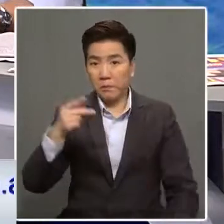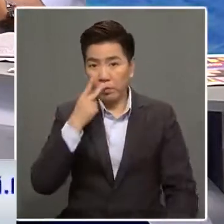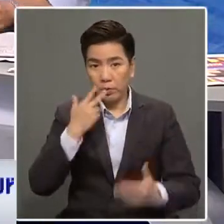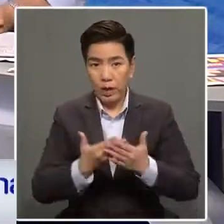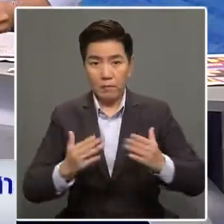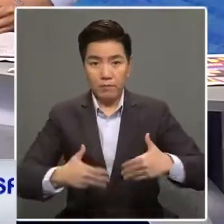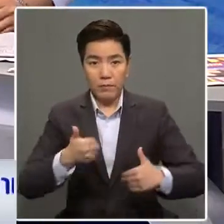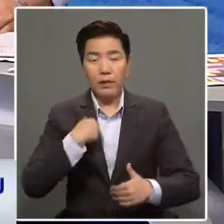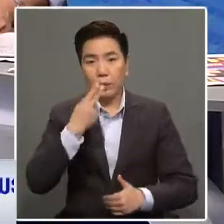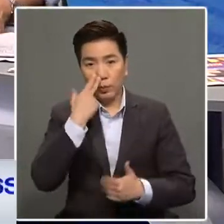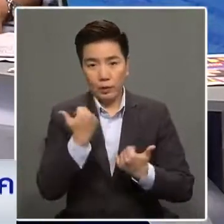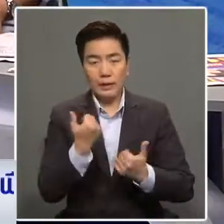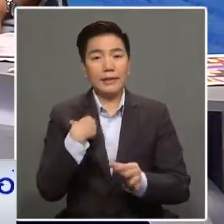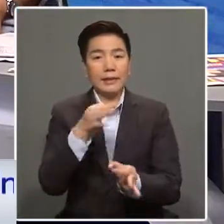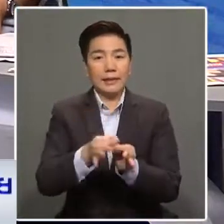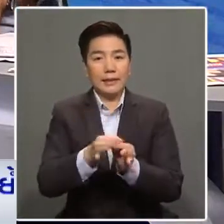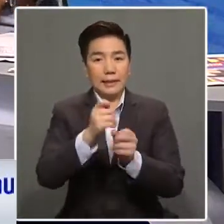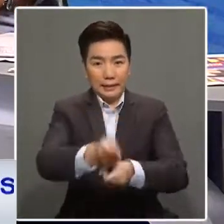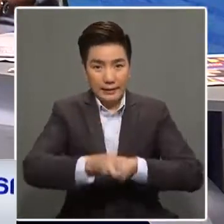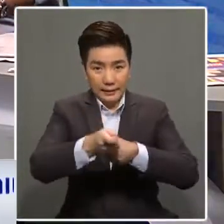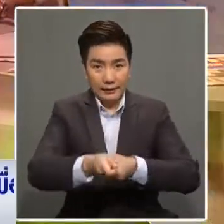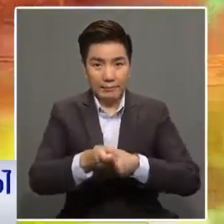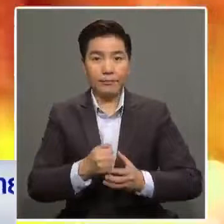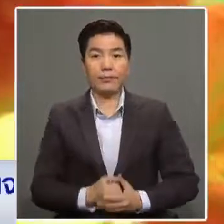ได้เอาไปติดตามดูในเคียงคู่รู้ค่ากับธกส.ครับ